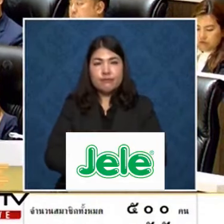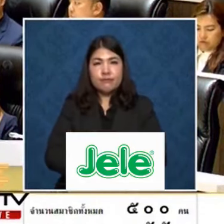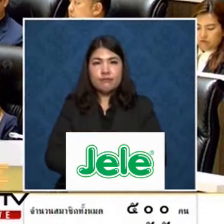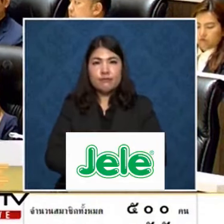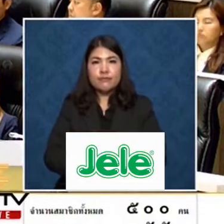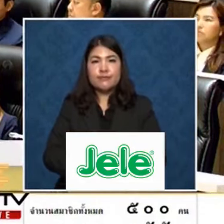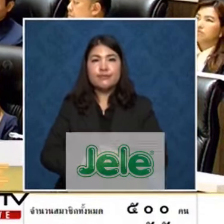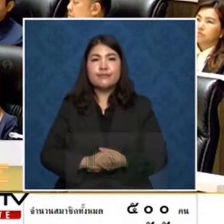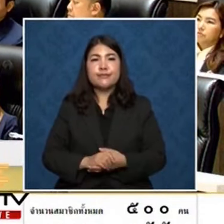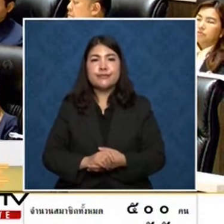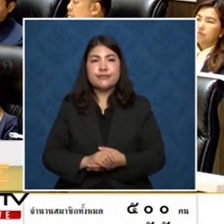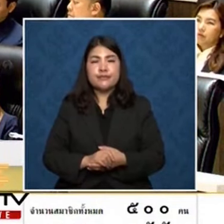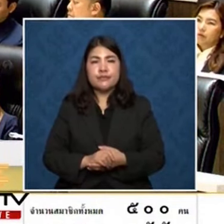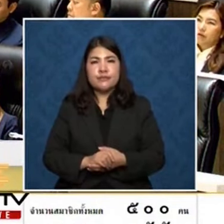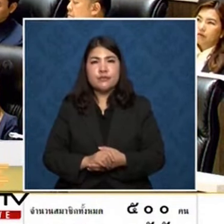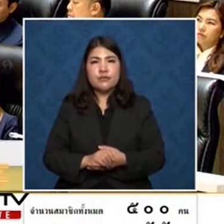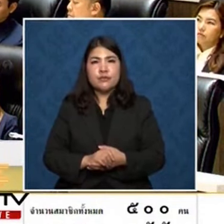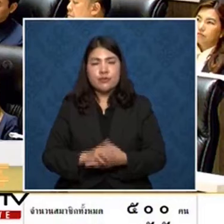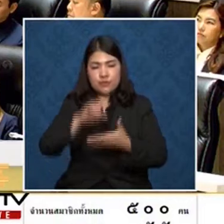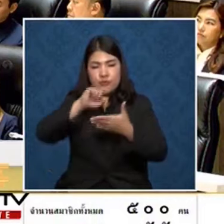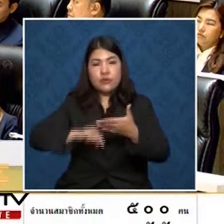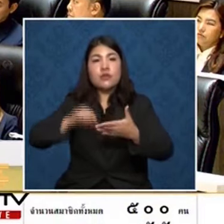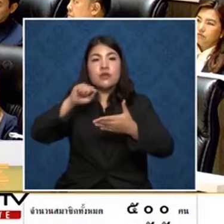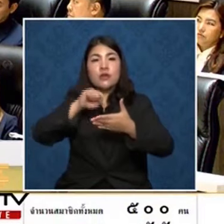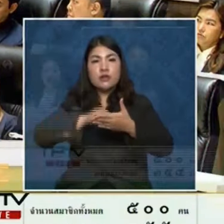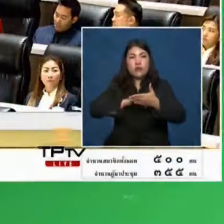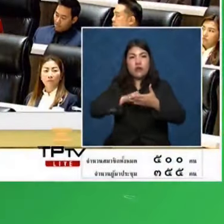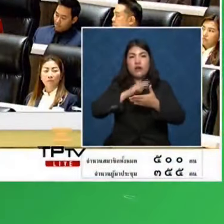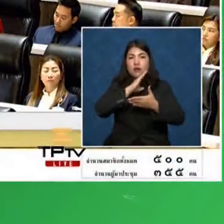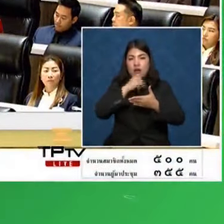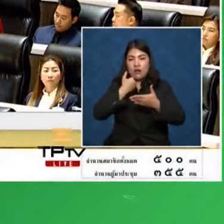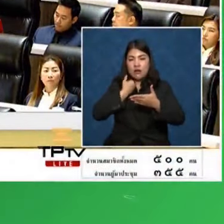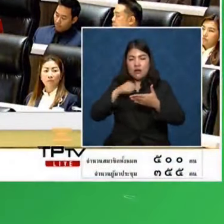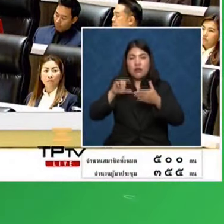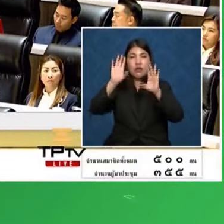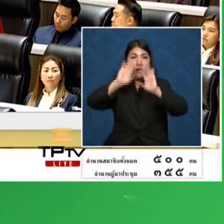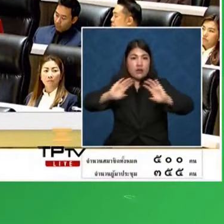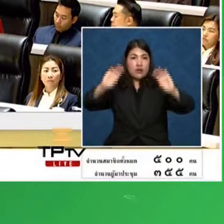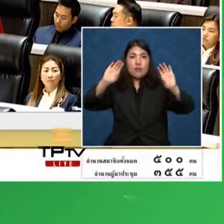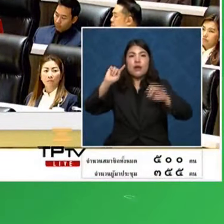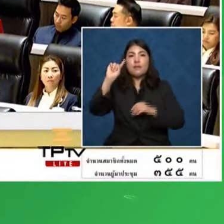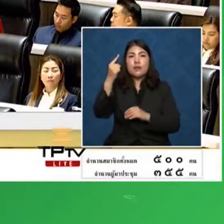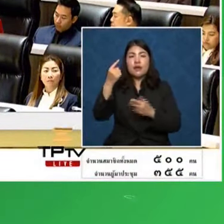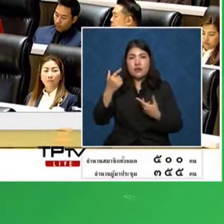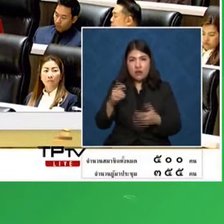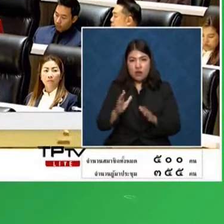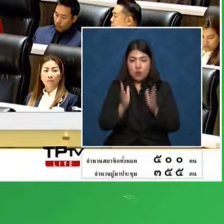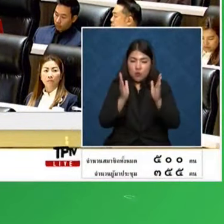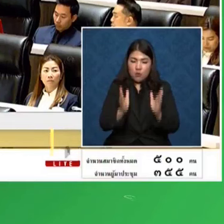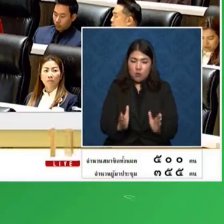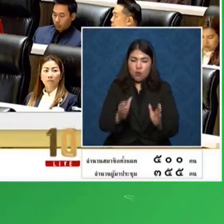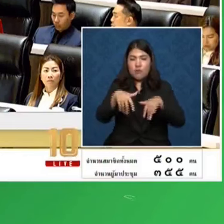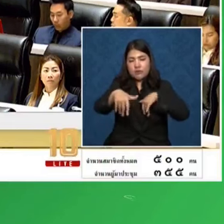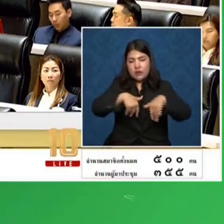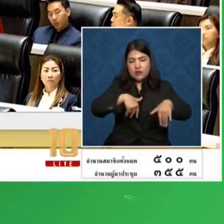างบ้านเราคนมีอิทธิพลเอารัดเอาเปรียบราชการแสวงหาประโยชน์คอร์รัปชันนโยบายเลือกปฏิบัติในกระบวน